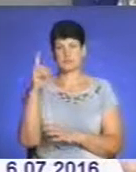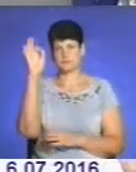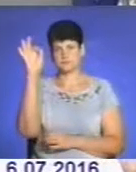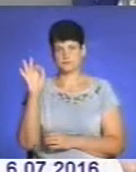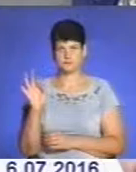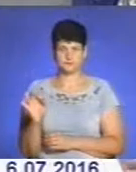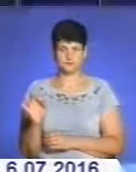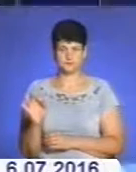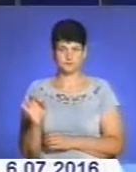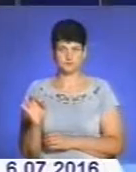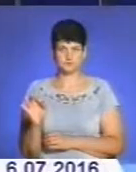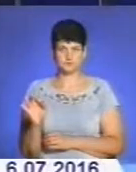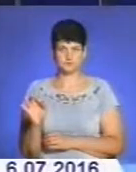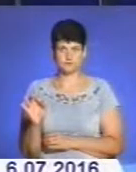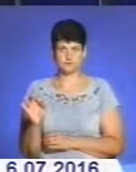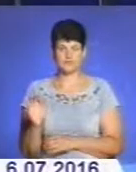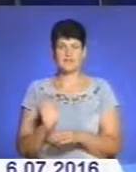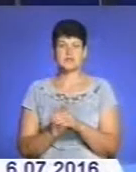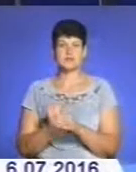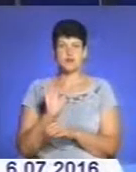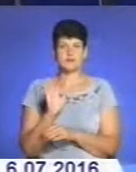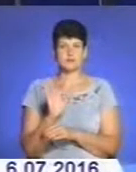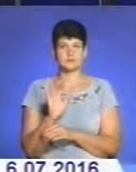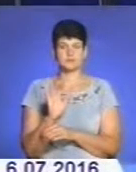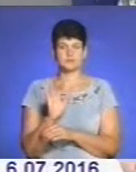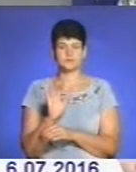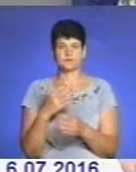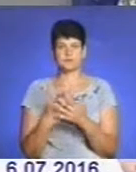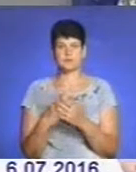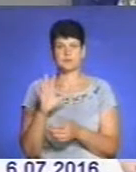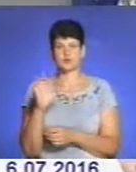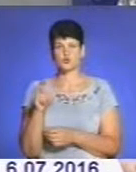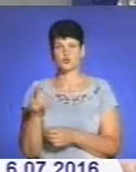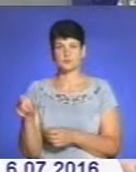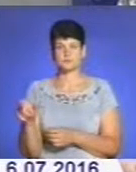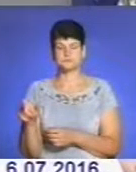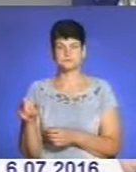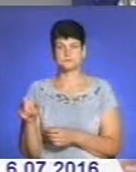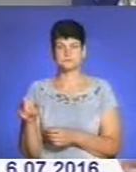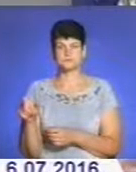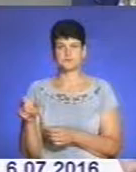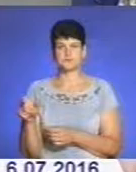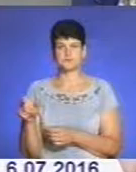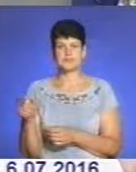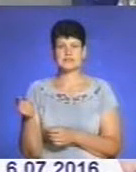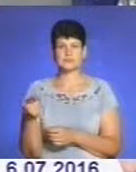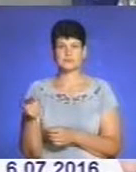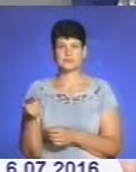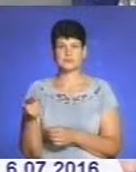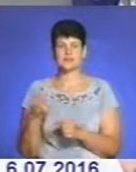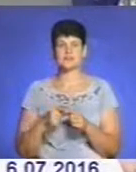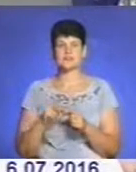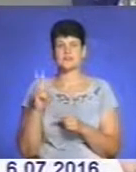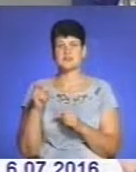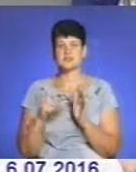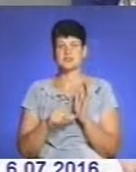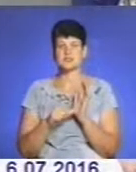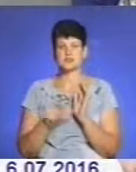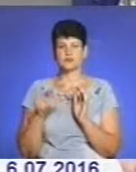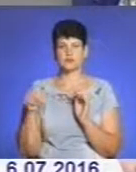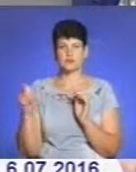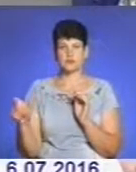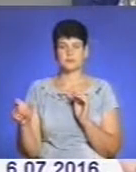Відправлено порядка 500 чоловік. з Тернопільщини. Це 260 чоловік Збройні